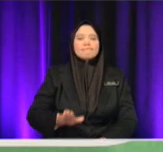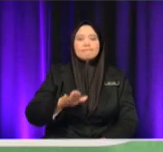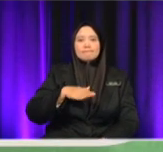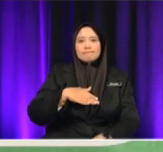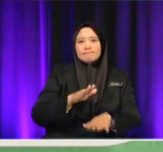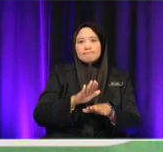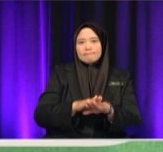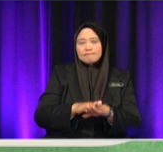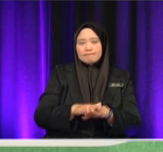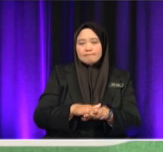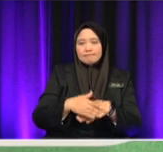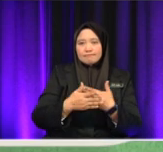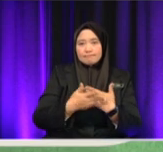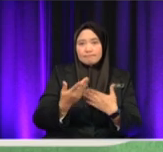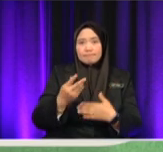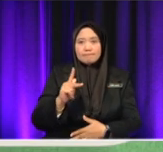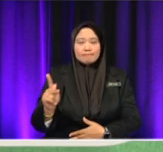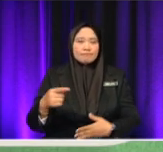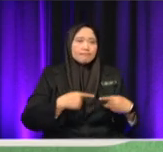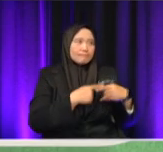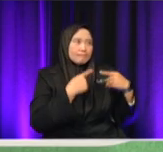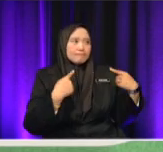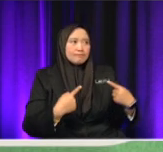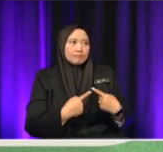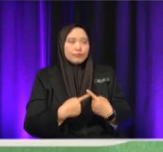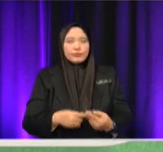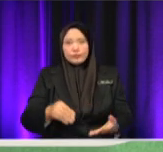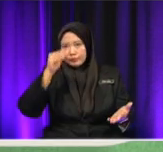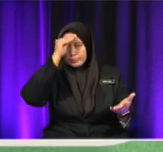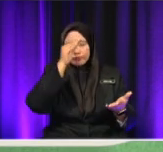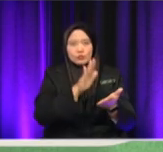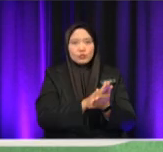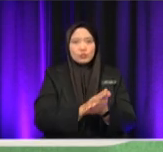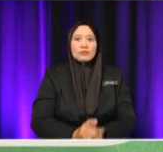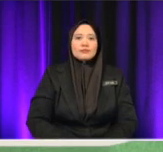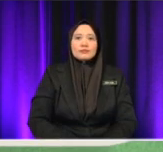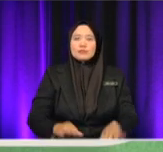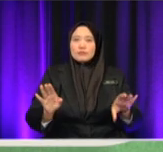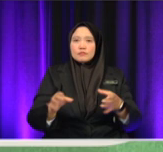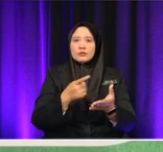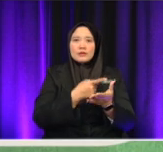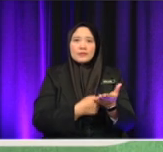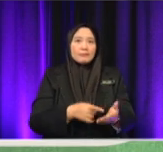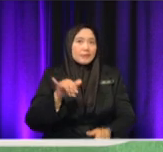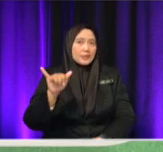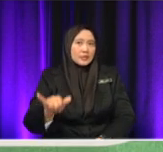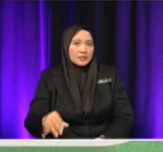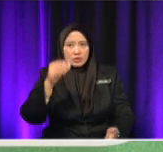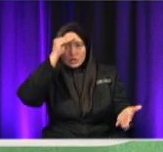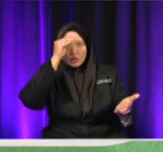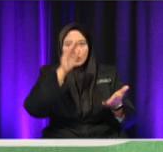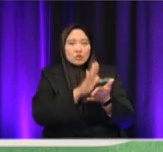aku yang suami suka gitu Buatlah selagi mana tidak bertentangan dengan hukum syara oke Ada anak muda ataupun